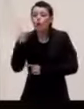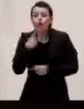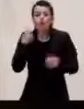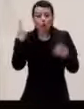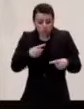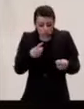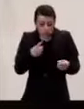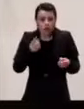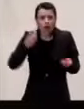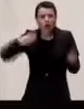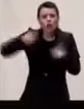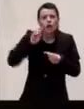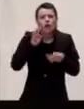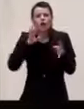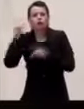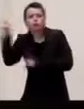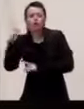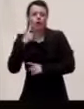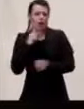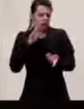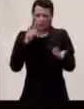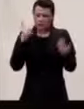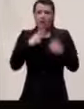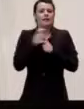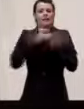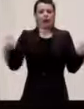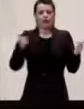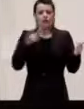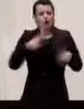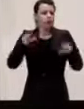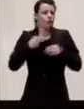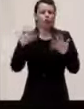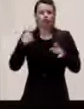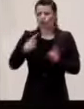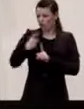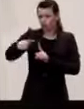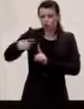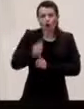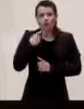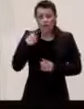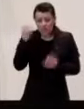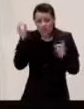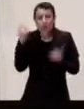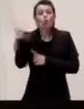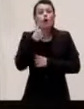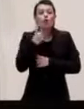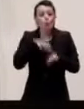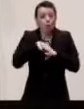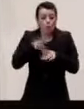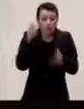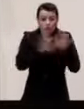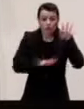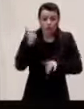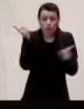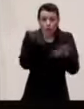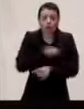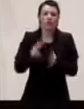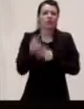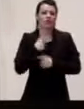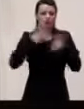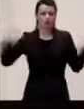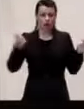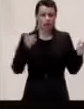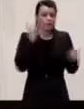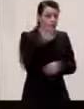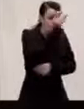vergognoso, lo ripeto spesso in questi giorni. E il tema della terminalità, se il paziente è terminale, quindi se sei in una situazione